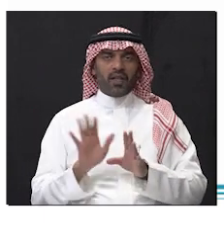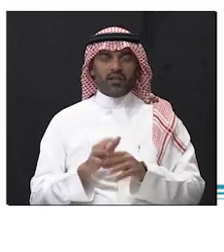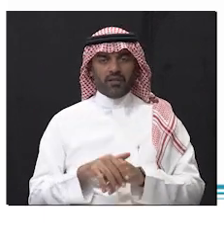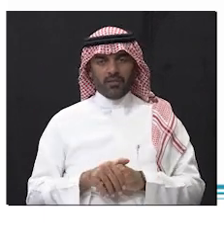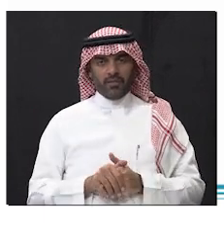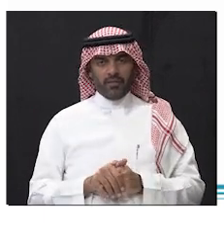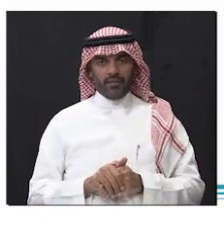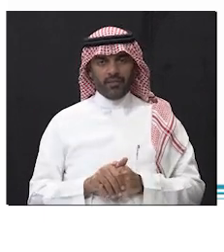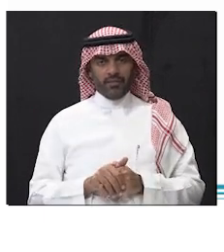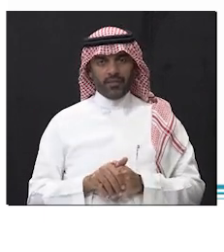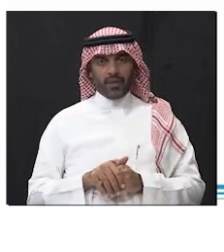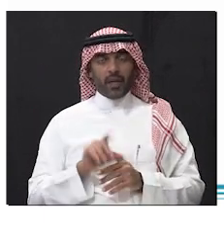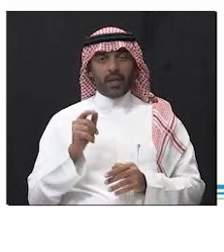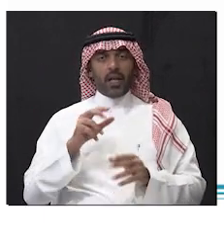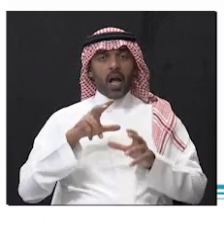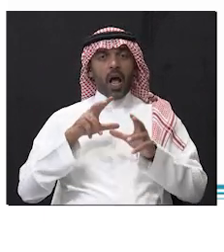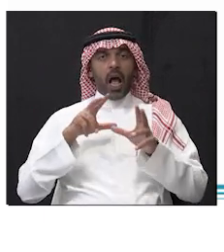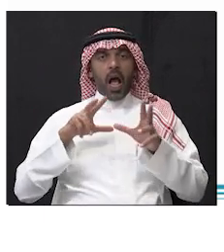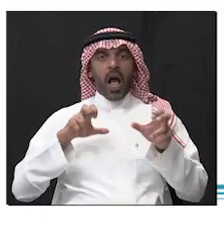صنف الحيوانات اللافقرية.